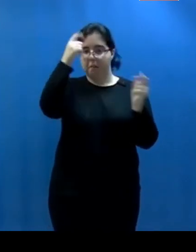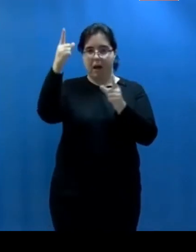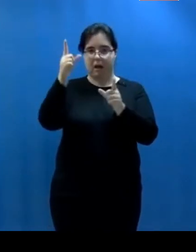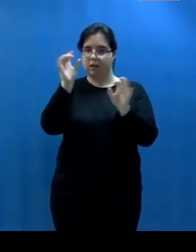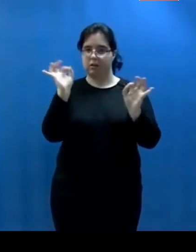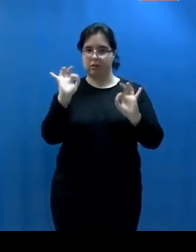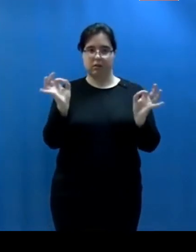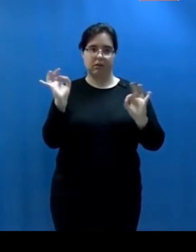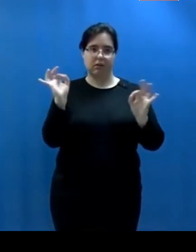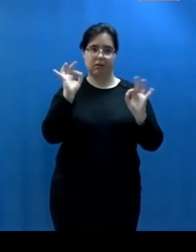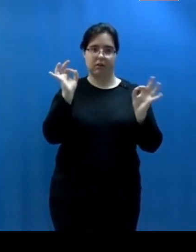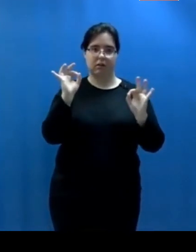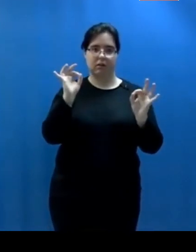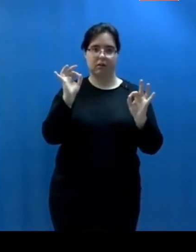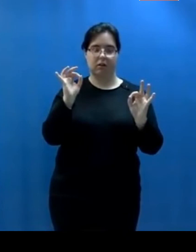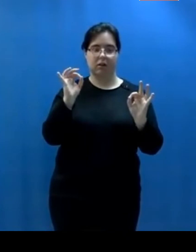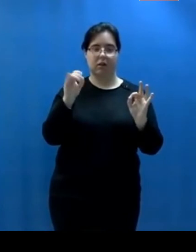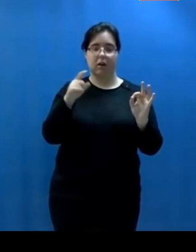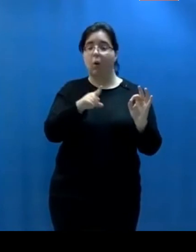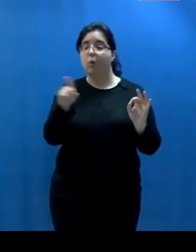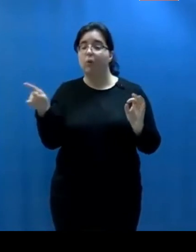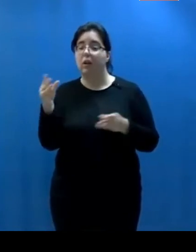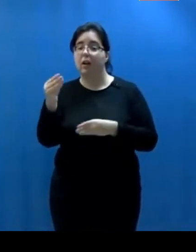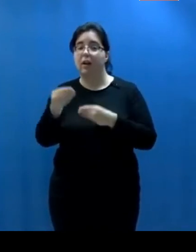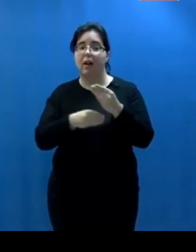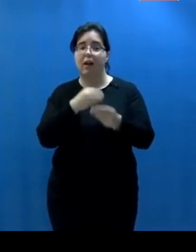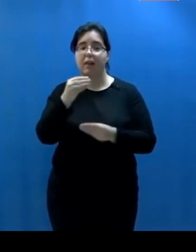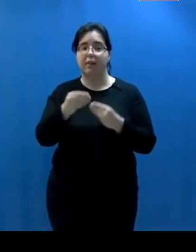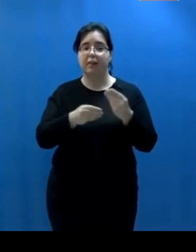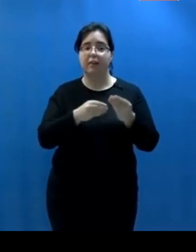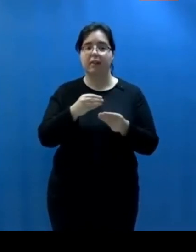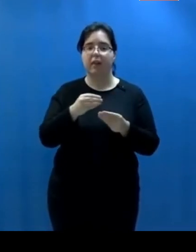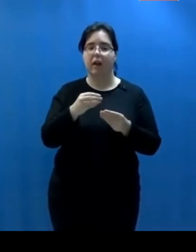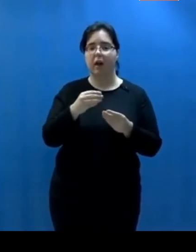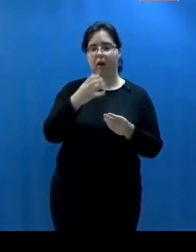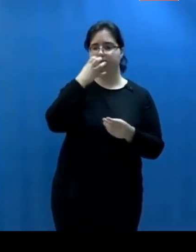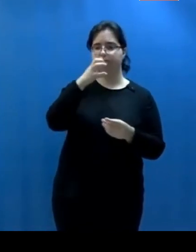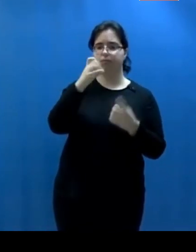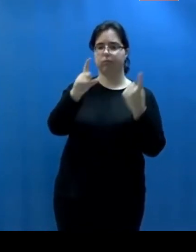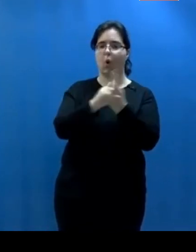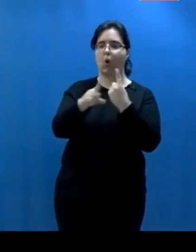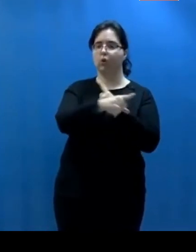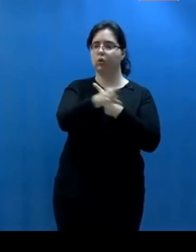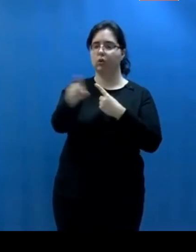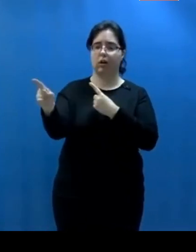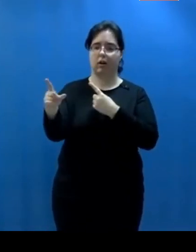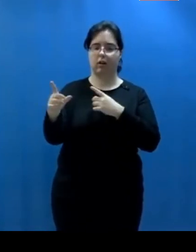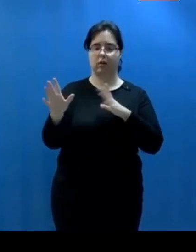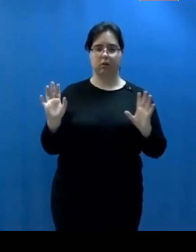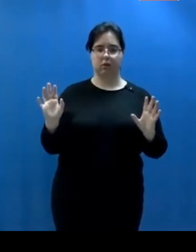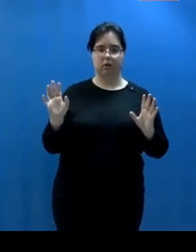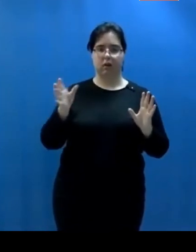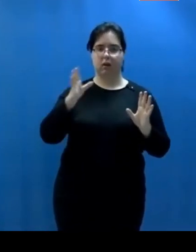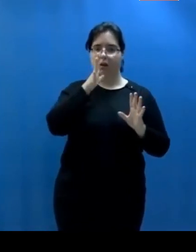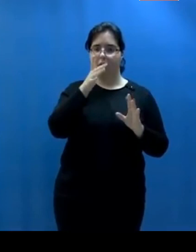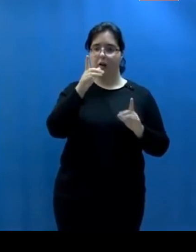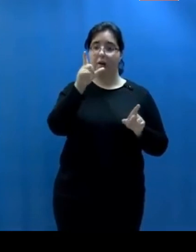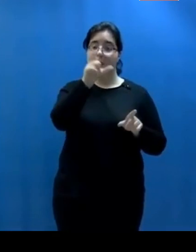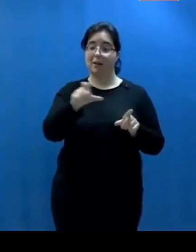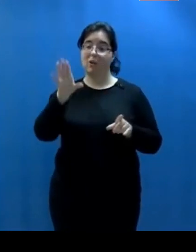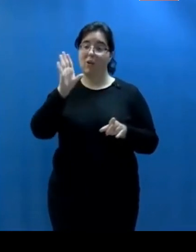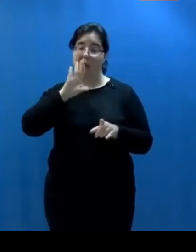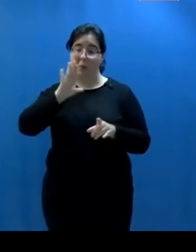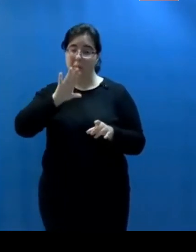estava a anys luz. El que vostè va fer és querellar-se contra els que denunciaven les seues pràctiques. Protegir els que actuaven de mala